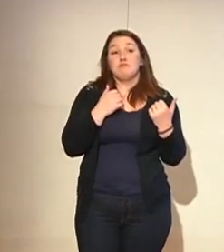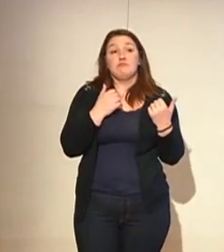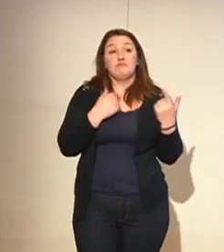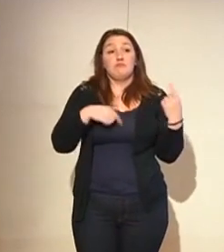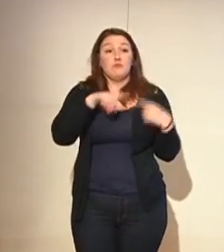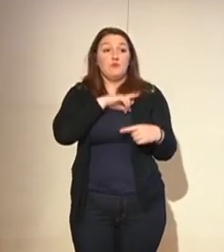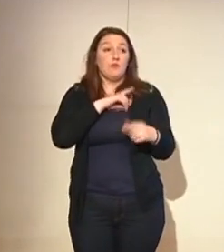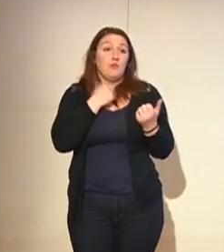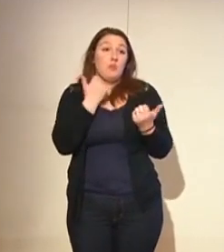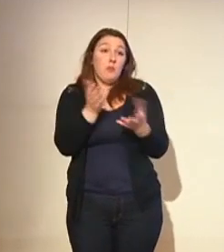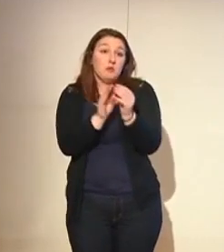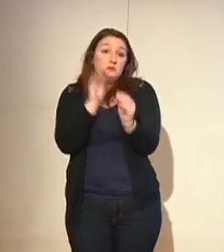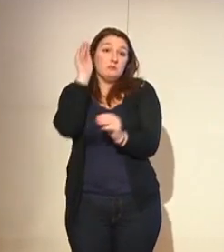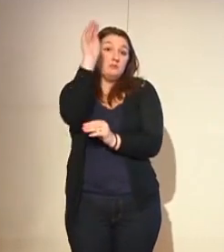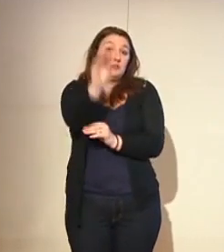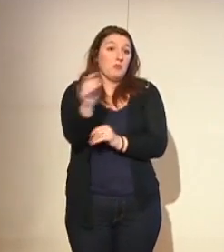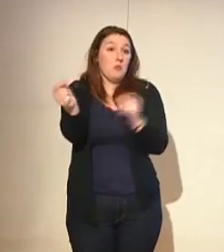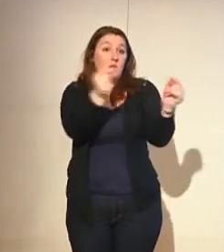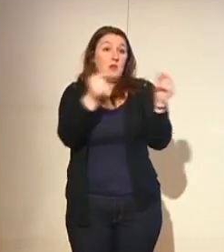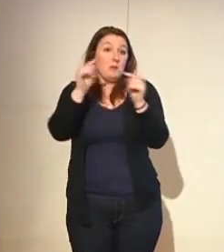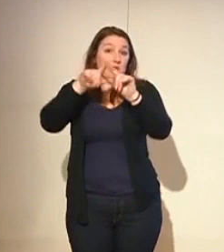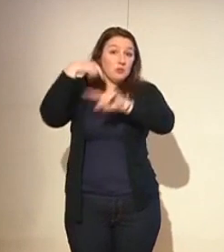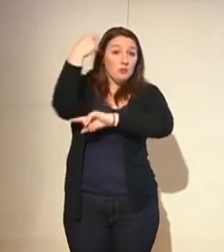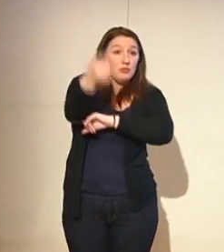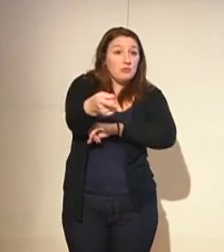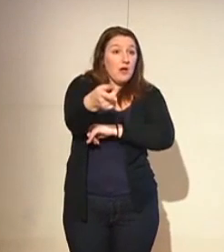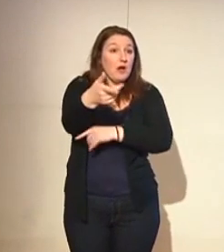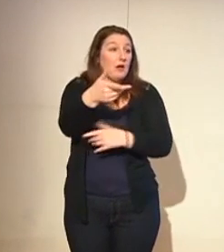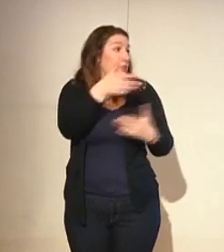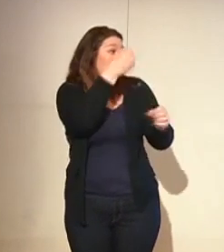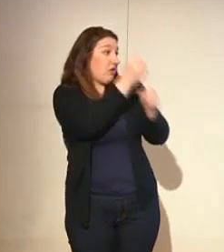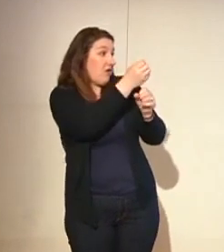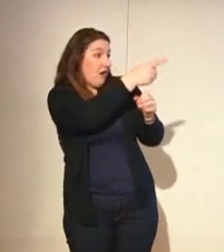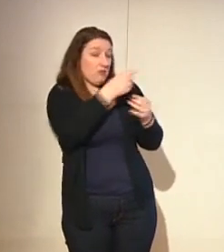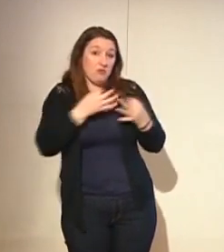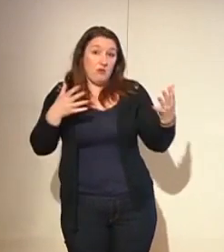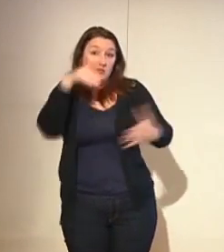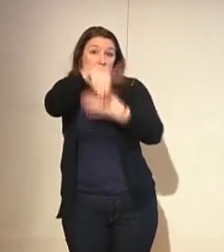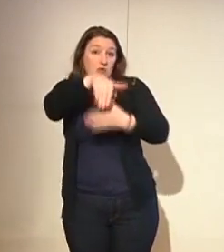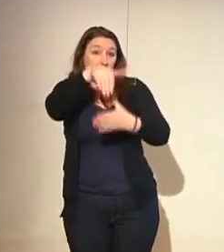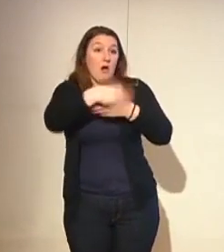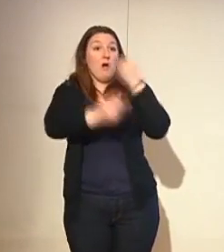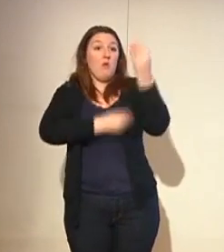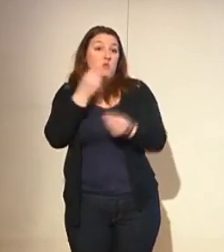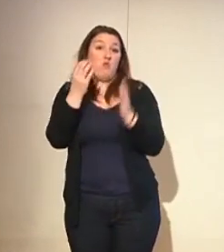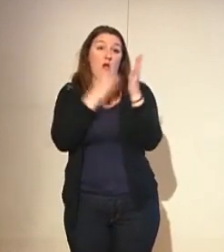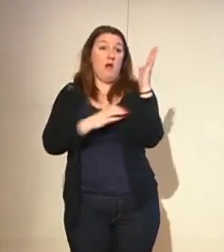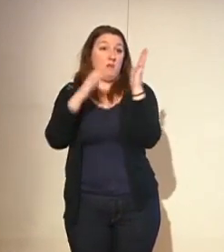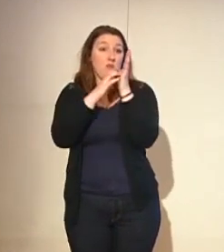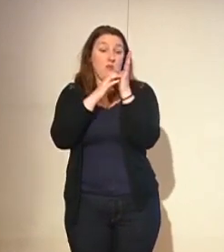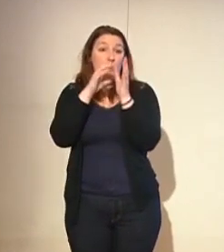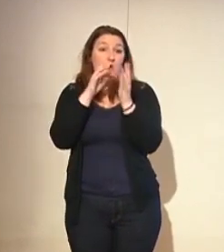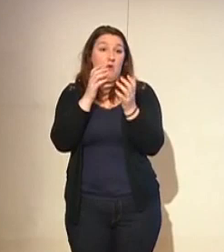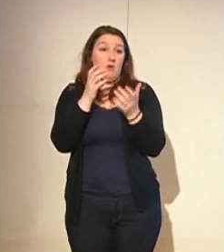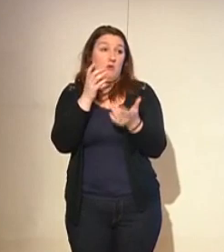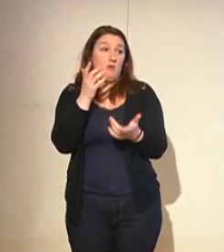délibération à plus tard pour leur laisser le temps de travailler dans la soirée ou bien de repousser euh votre amendement et de revenir sur l'ensemble